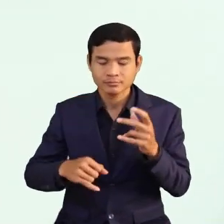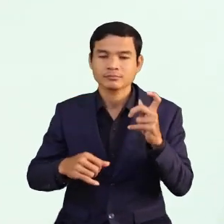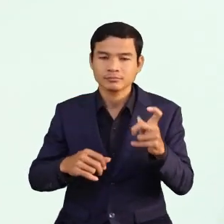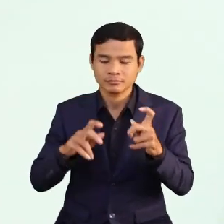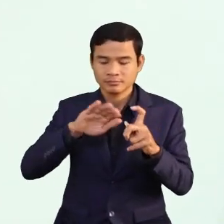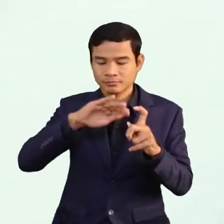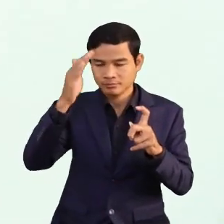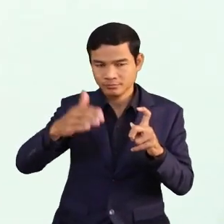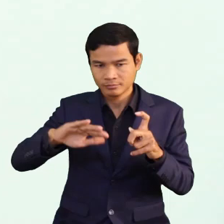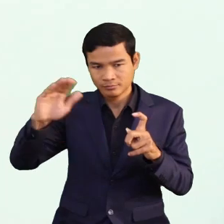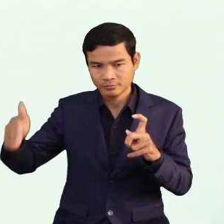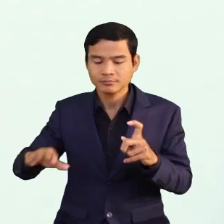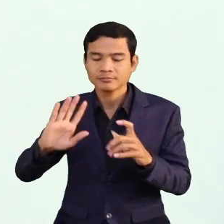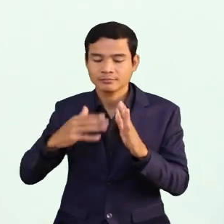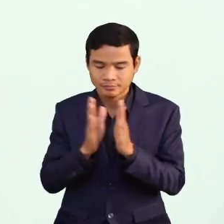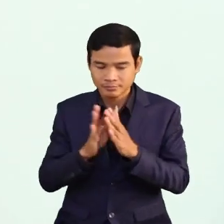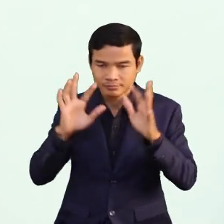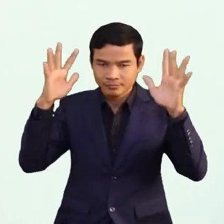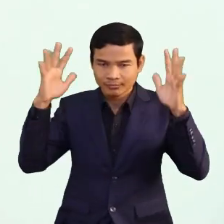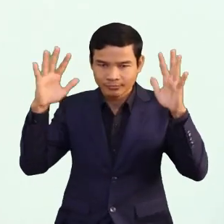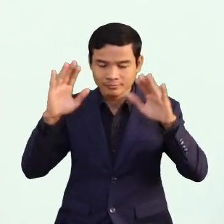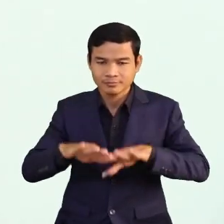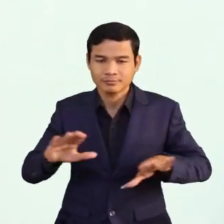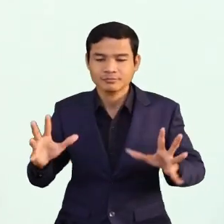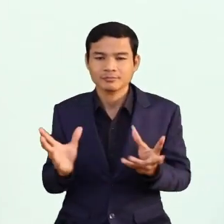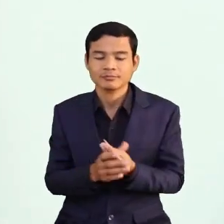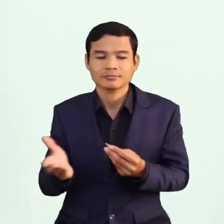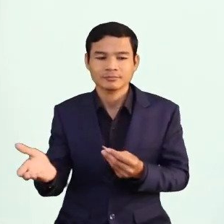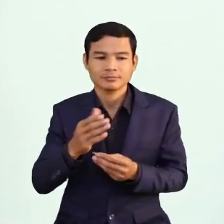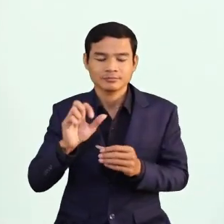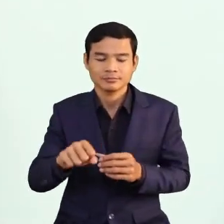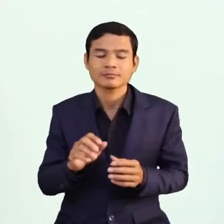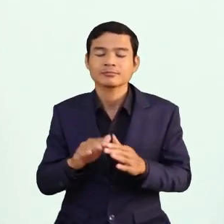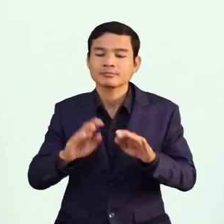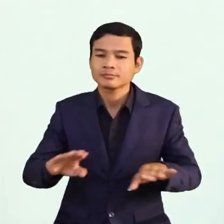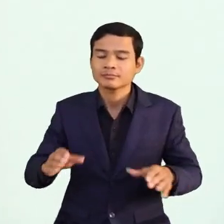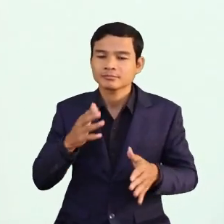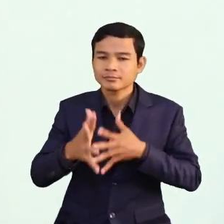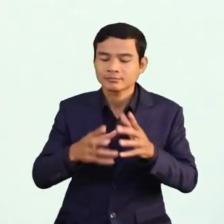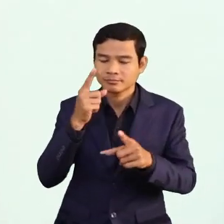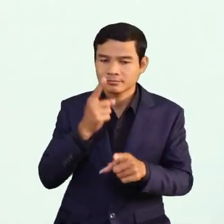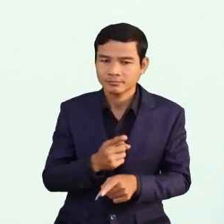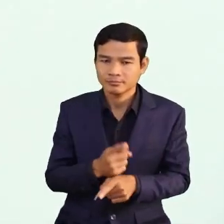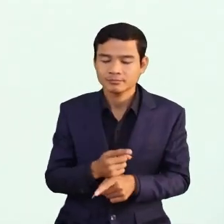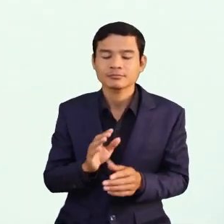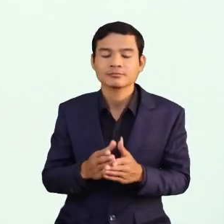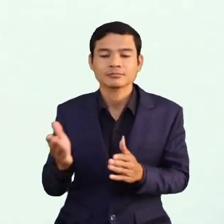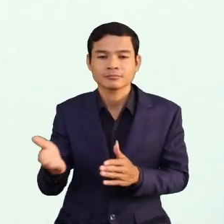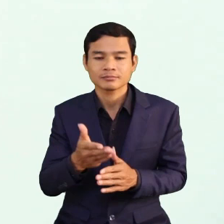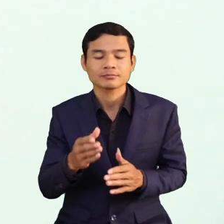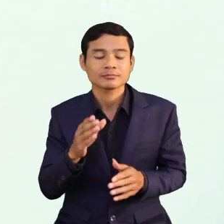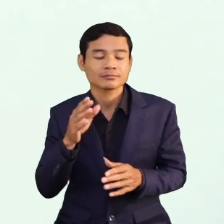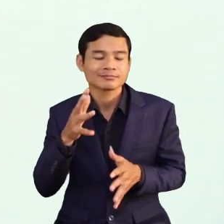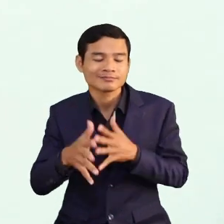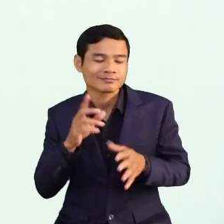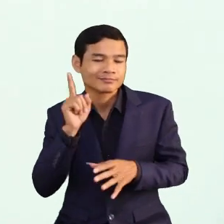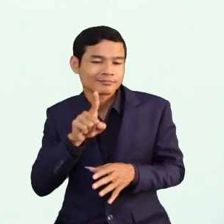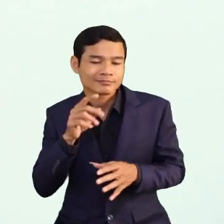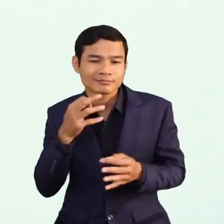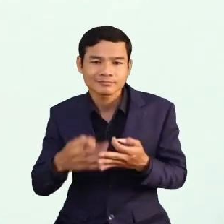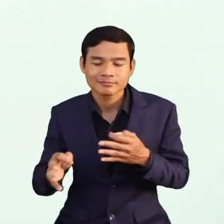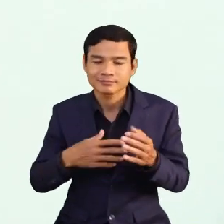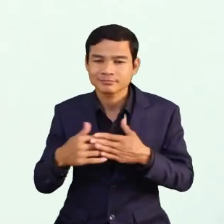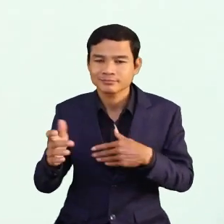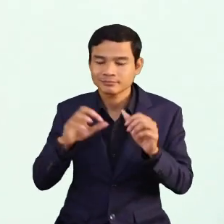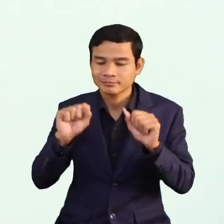រីចាអរគុណមែនទែនកូនកូនទាំងអស់គ្នាអបអរសាទរចំពោះកូនដែលអានបានត្រឹមត្រូវតែកូនដែលអានខ្វះចន្លោះពុំទាន់បានត្រឹមត្រូវល្អ